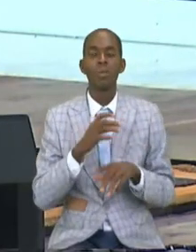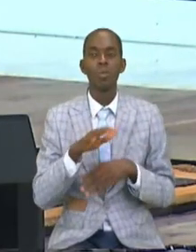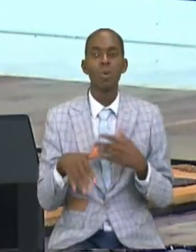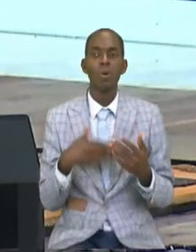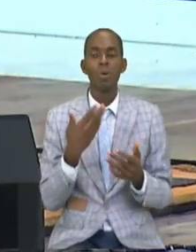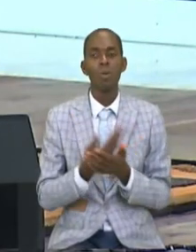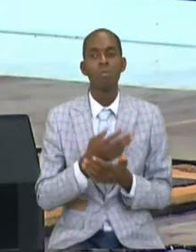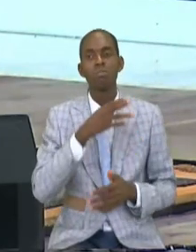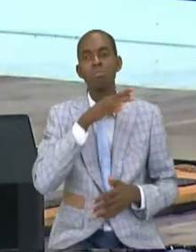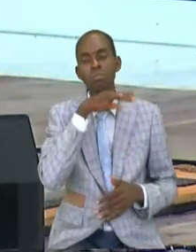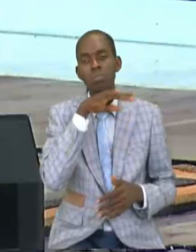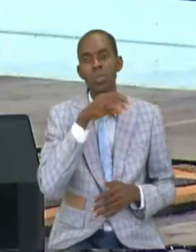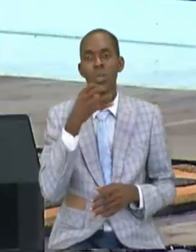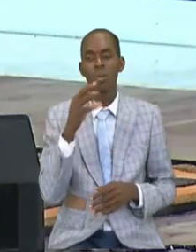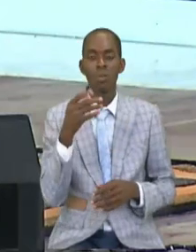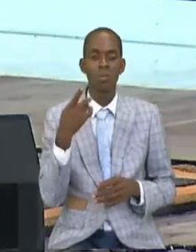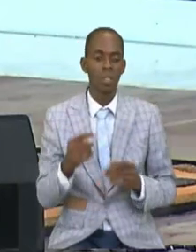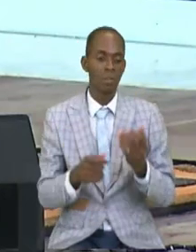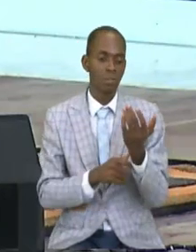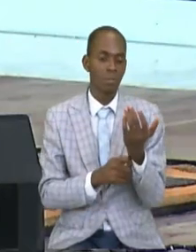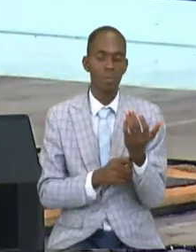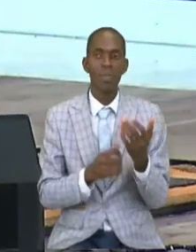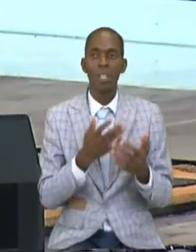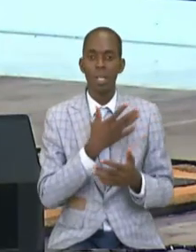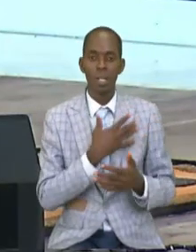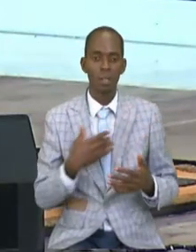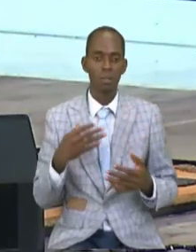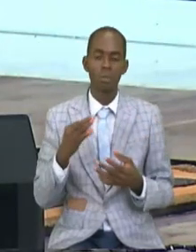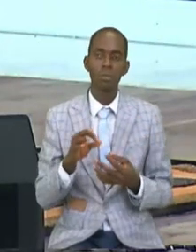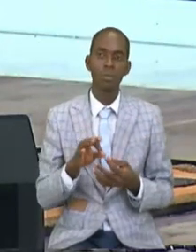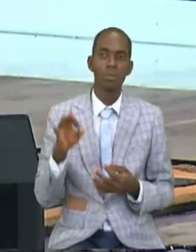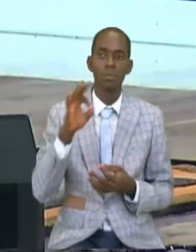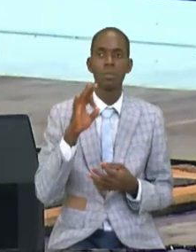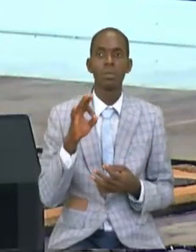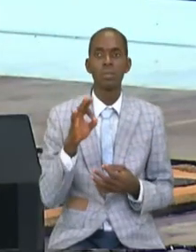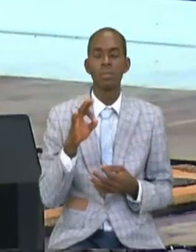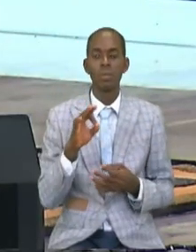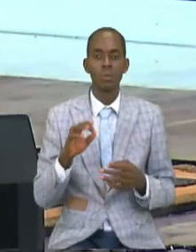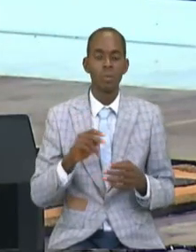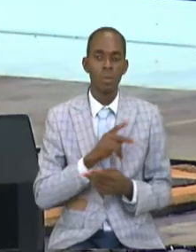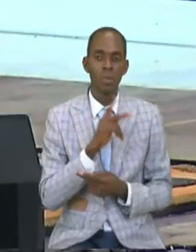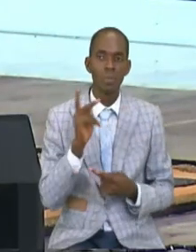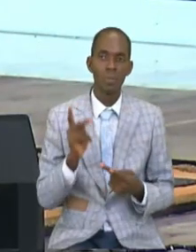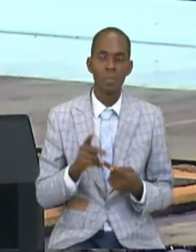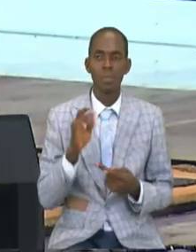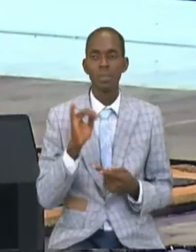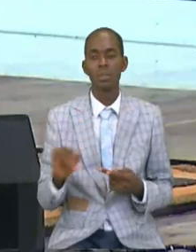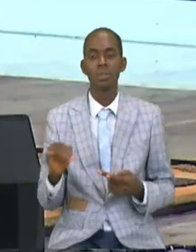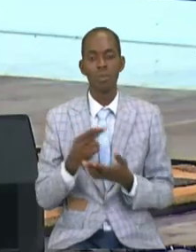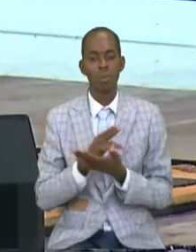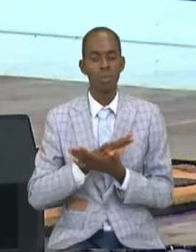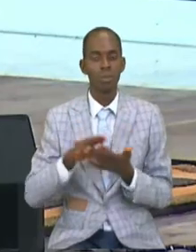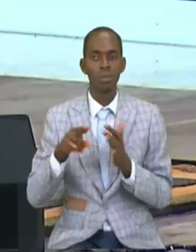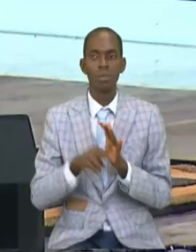Purifions-nous de toute souillure de la chair et de l'esprit en achevant